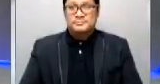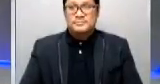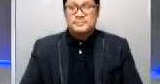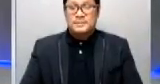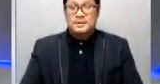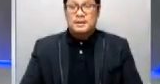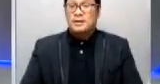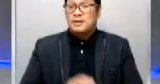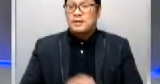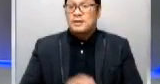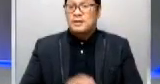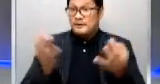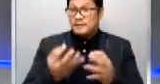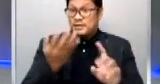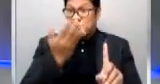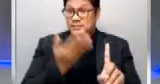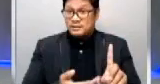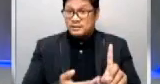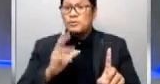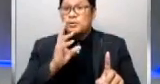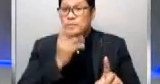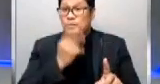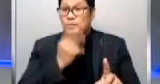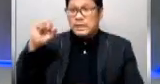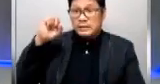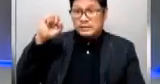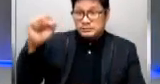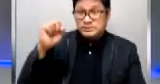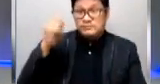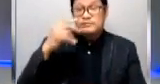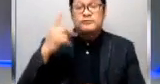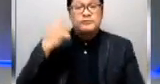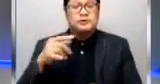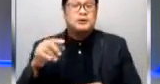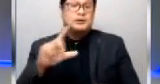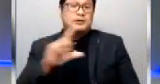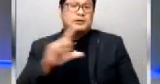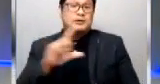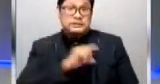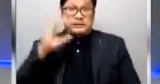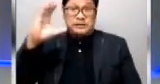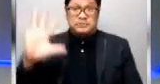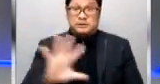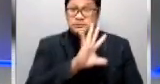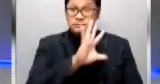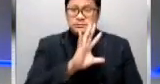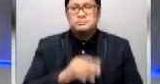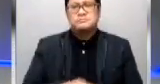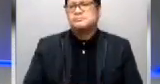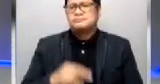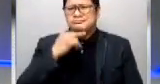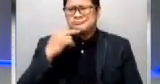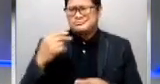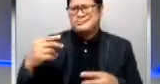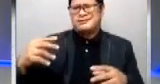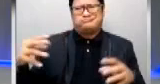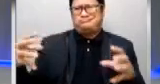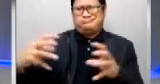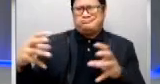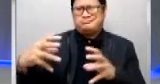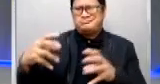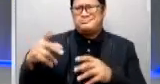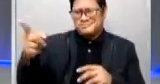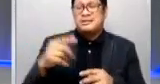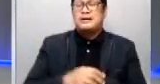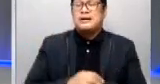isa sa siyam na aktivistang namatay sa operasyon ng pulisya sa Calabarzon na hindi nanlaban ang kanilang mahal sa buhay. Tingin